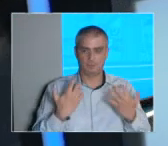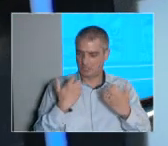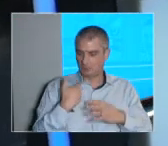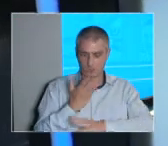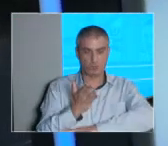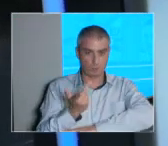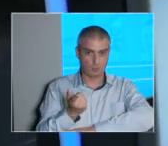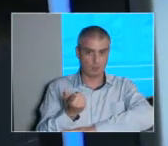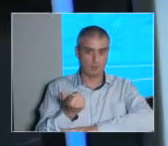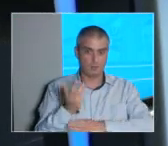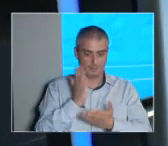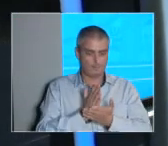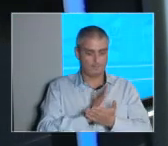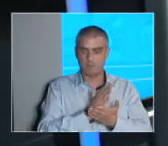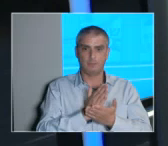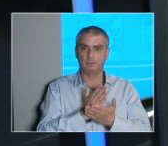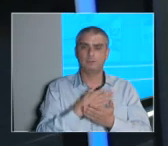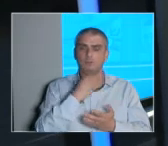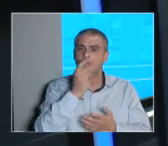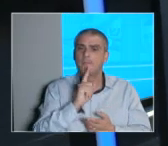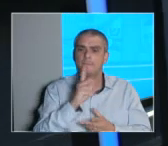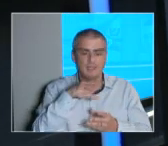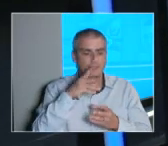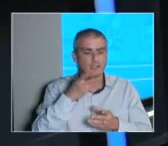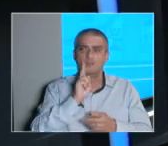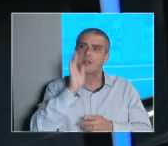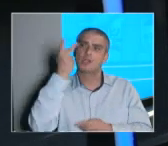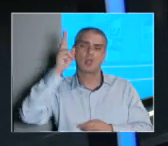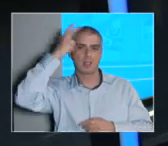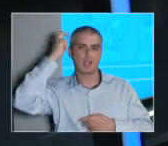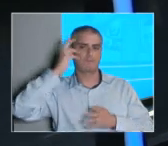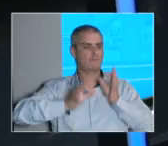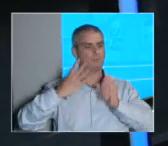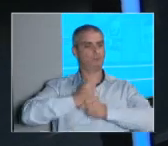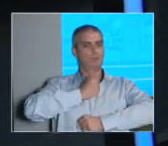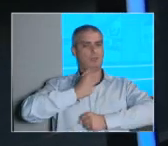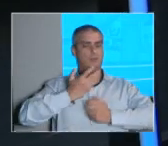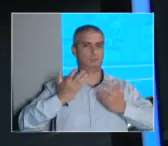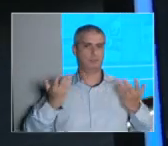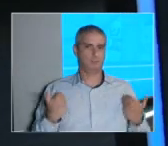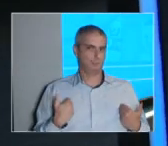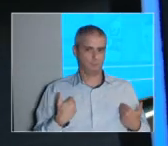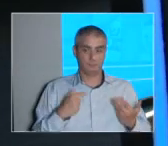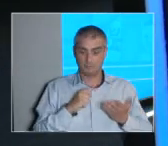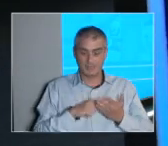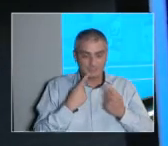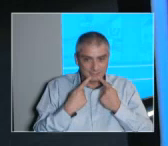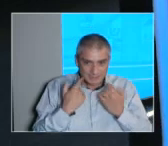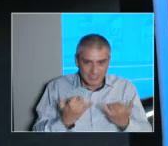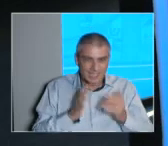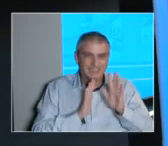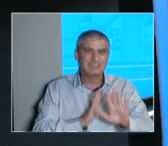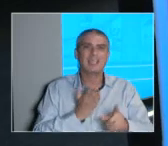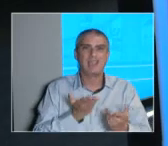פונה אליו מידה רבה קוראים באמצע, השאלה היא מי יקלל יותר את הערבים, ובית המשפט הוא ינצח. עכשיו אני, לכן, גם השיח